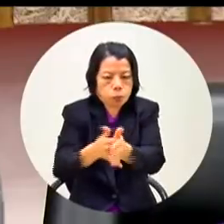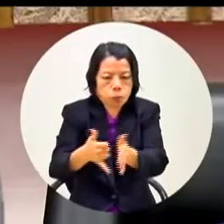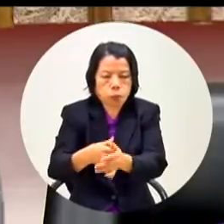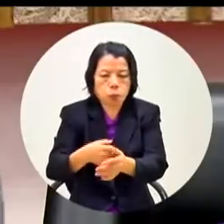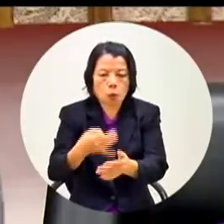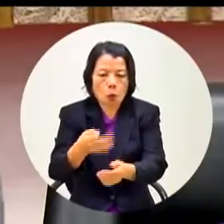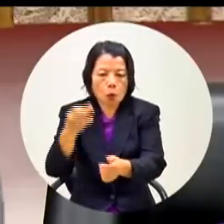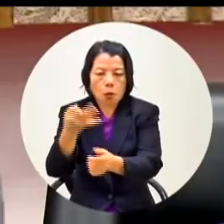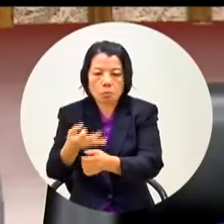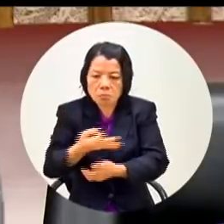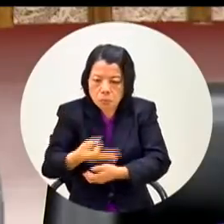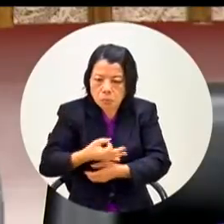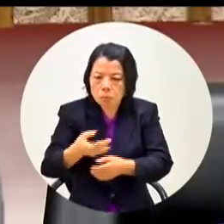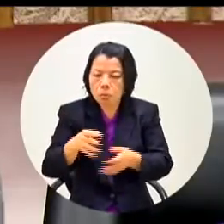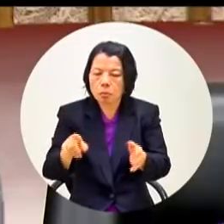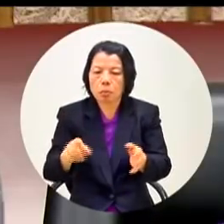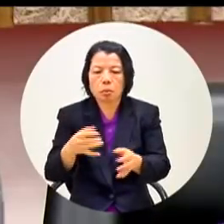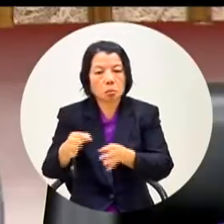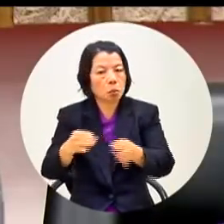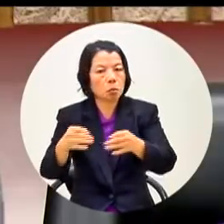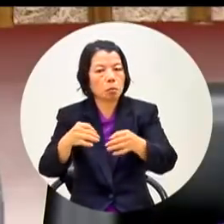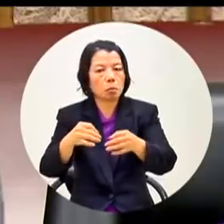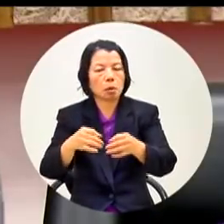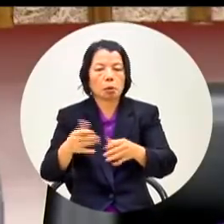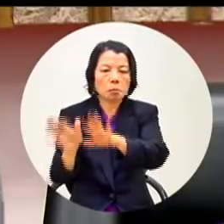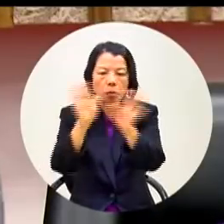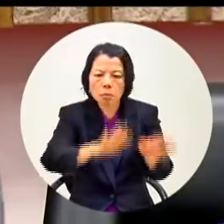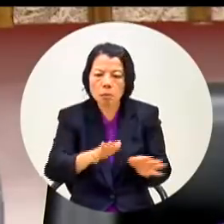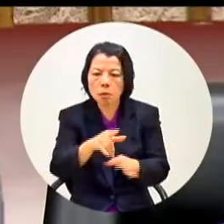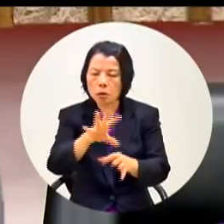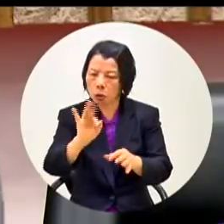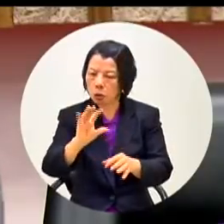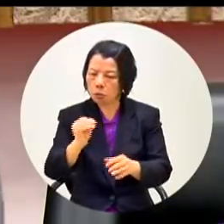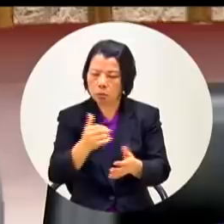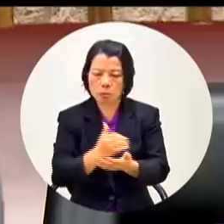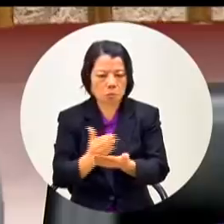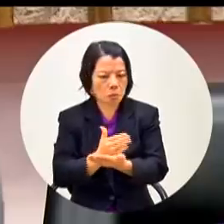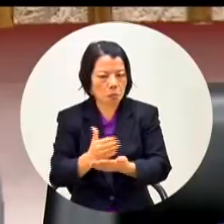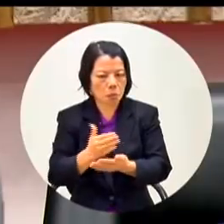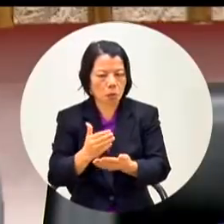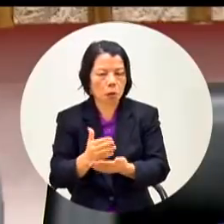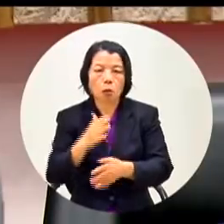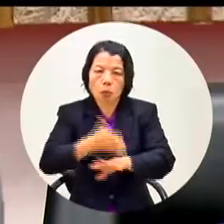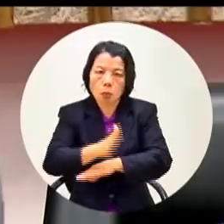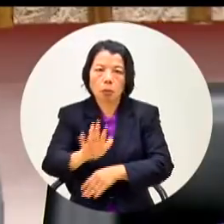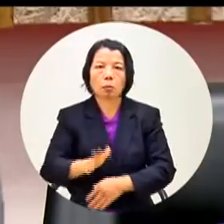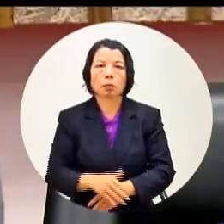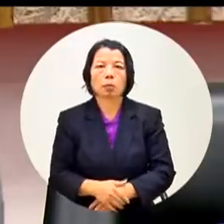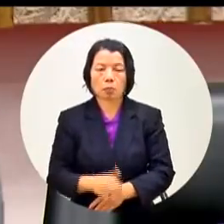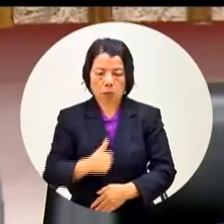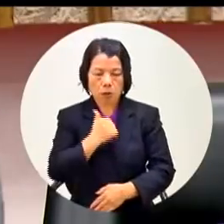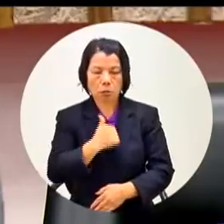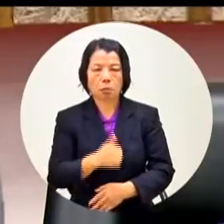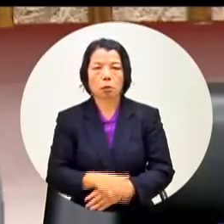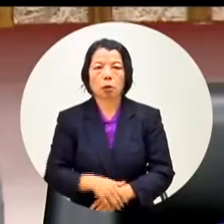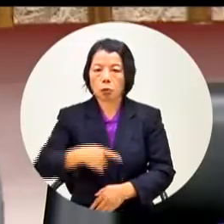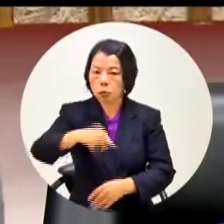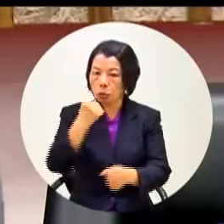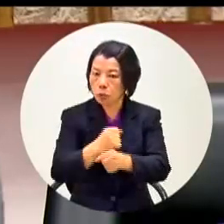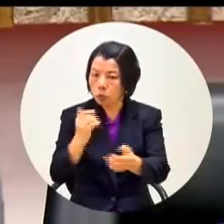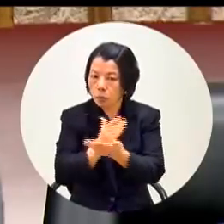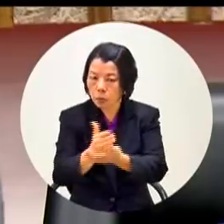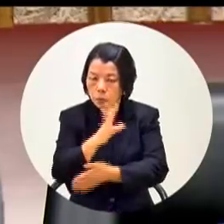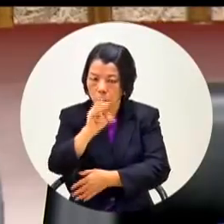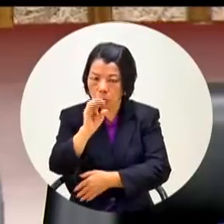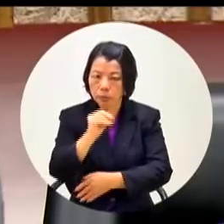们捷运局局长来回答一下哈，到底是不是有实在去做这方面的一个评估哈？因为我们轻